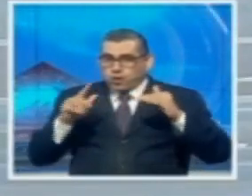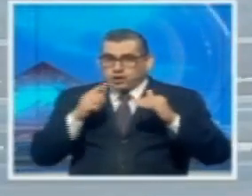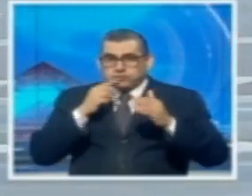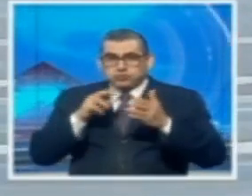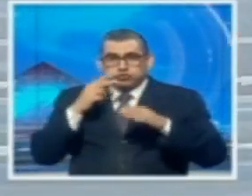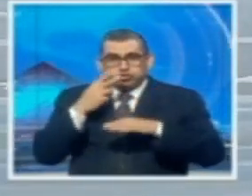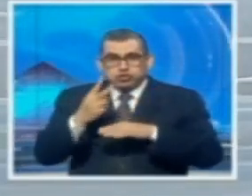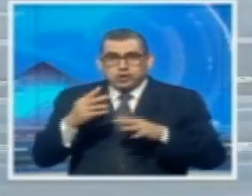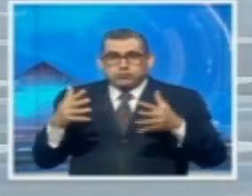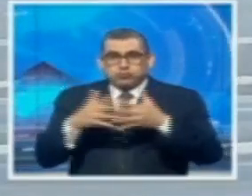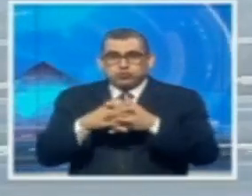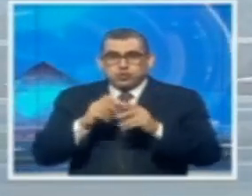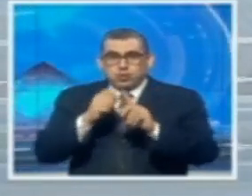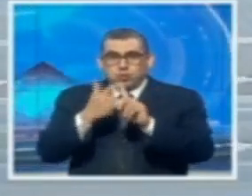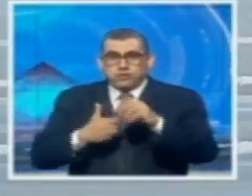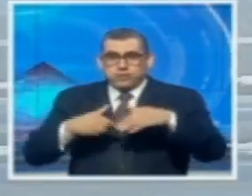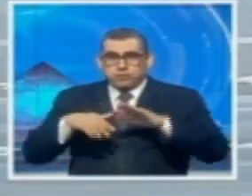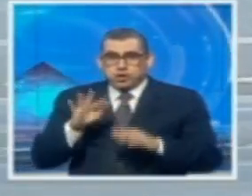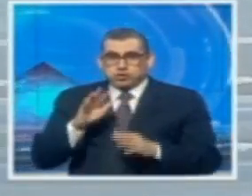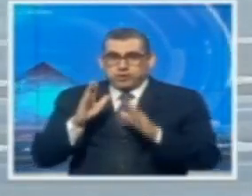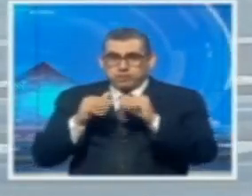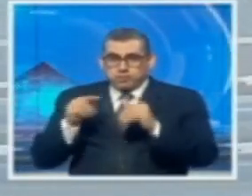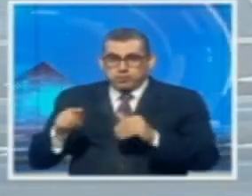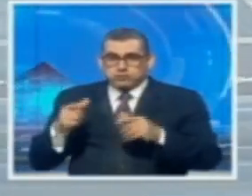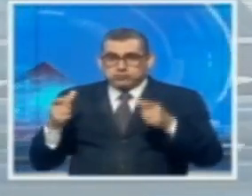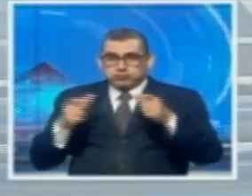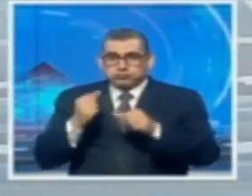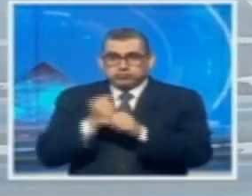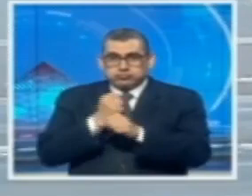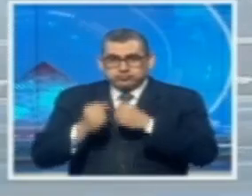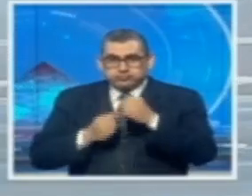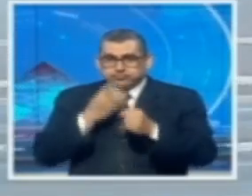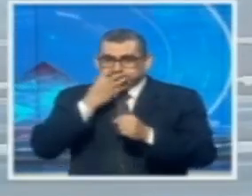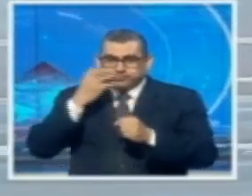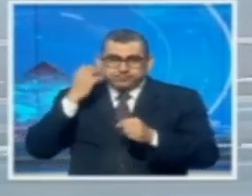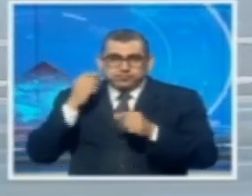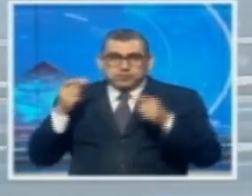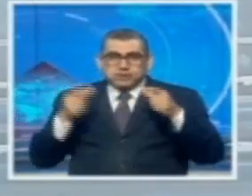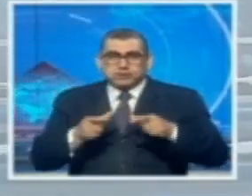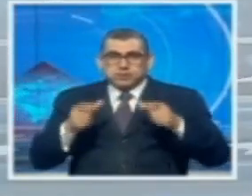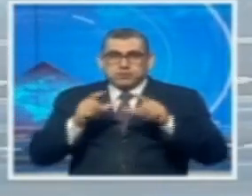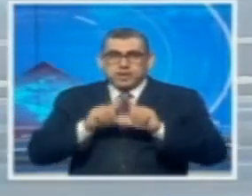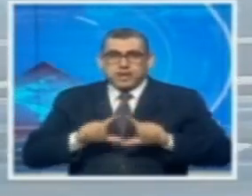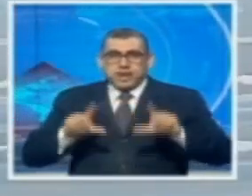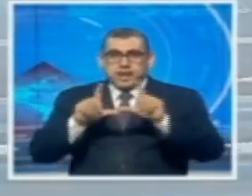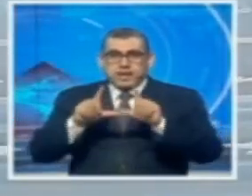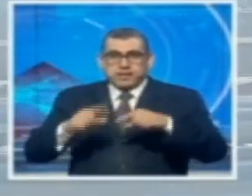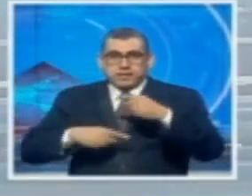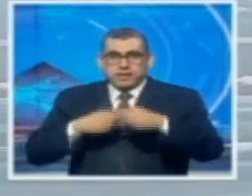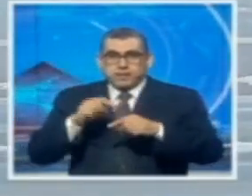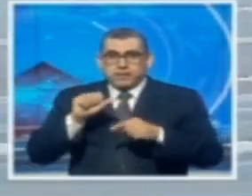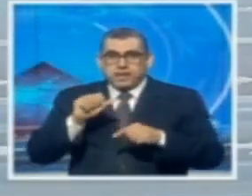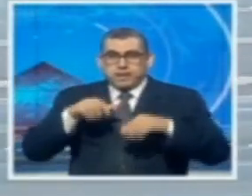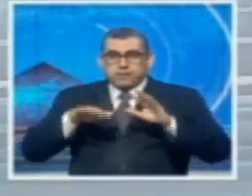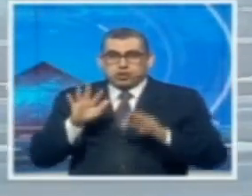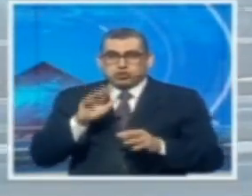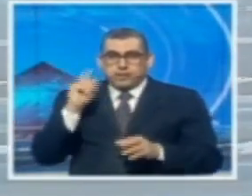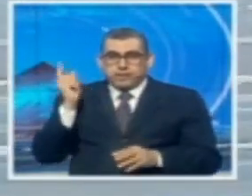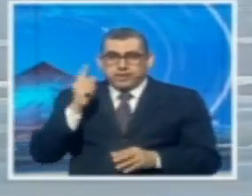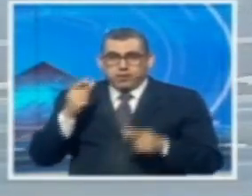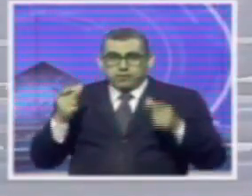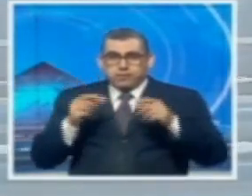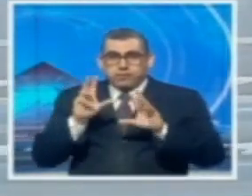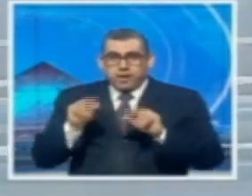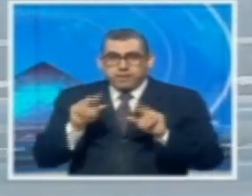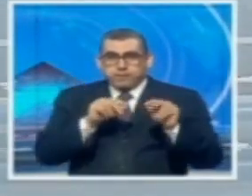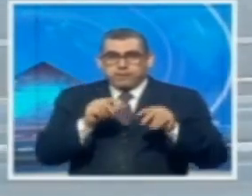ستشهد مشاركة الوفد البرلماني المصري نشاطا مكثفا في اجتماعات اللجان الدائمة للاتحاد البرلماني الدولي مثل